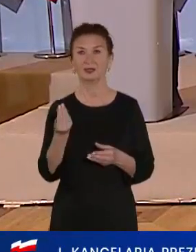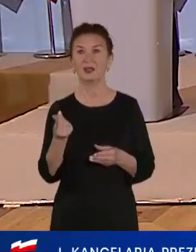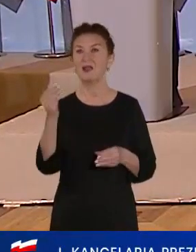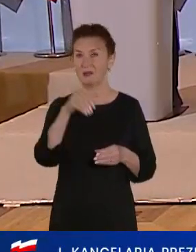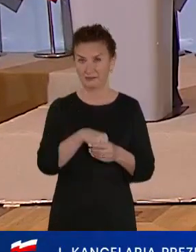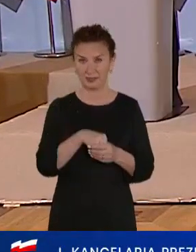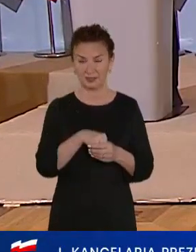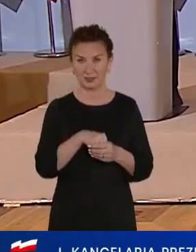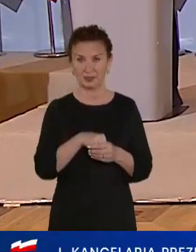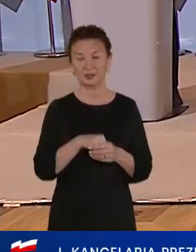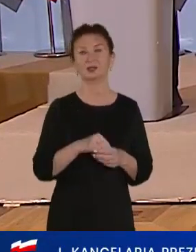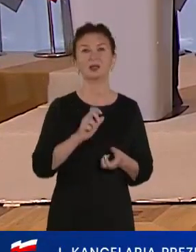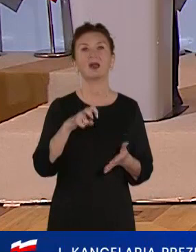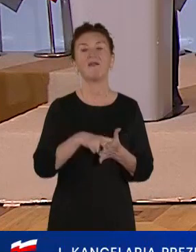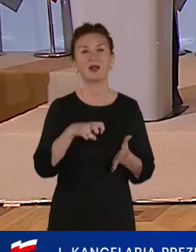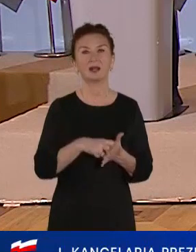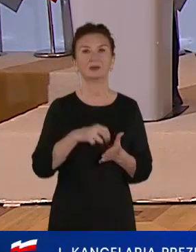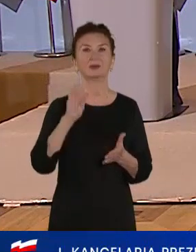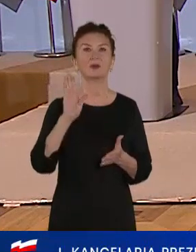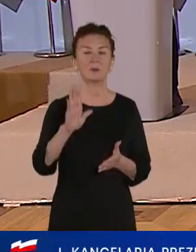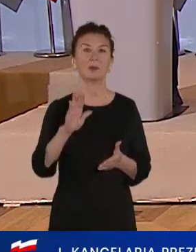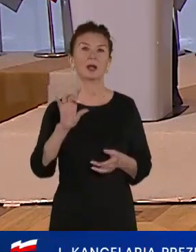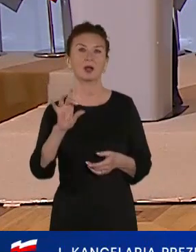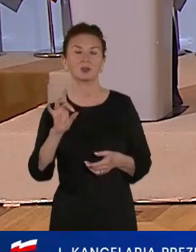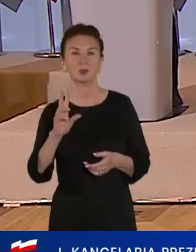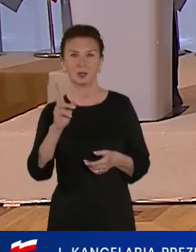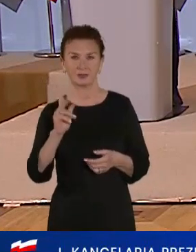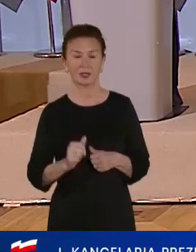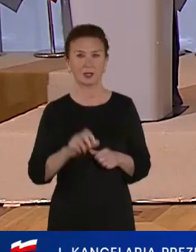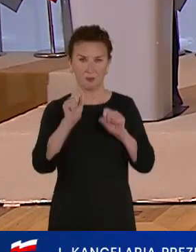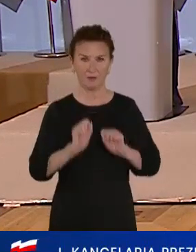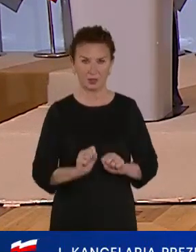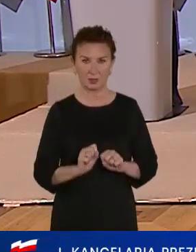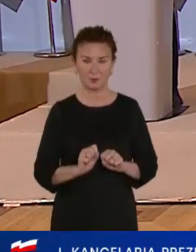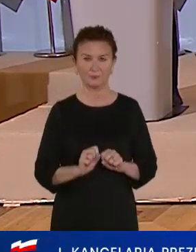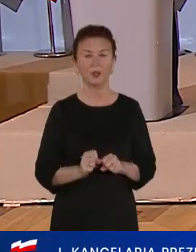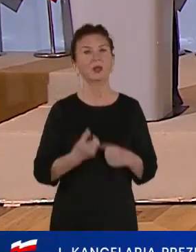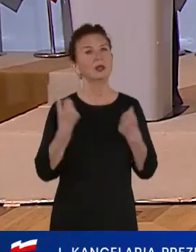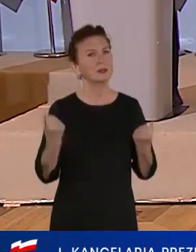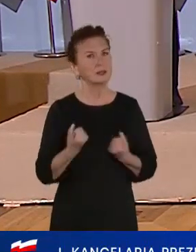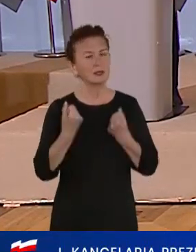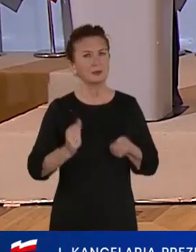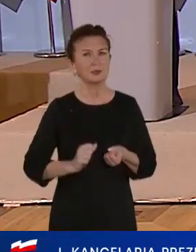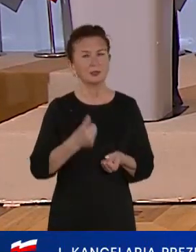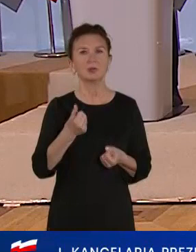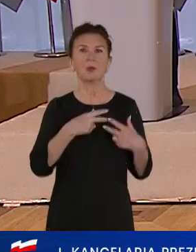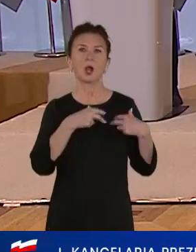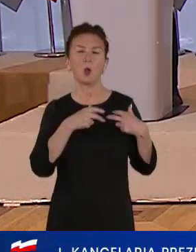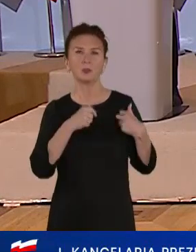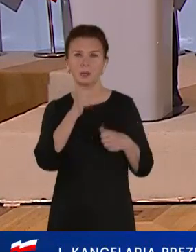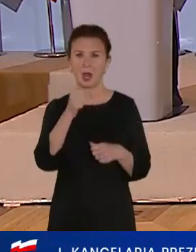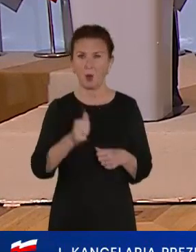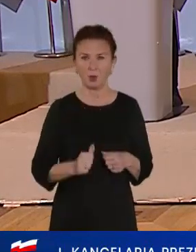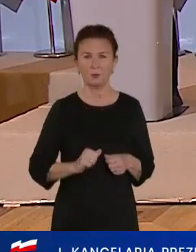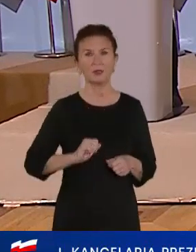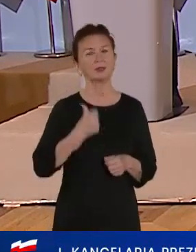Bank Gospodarstwa Krajowego. Staramy się, żeby Komisja Europejska wyraziła zgodę na to, aby raty tych kredytów przynajmniej